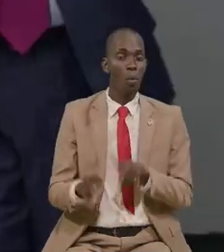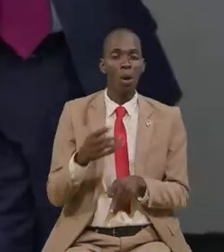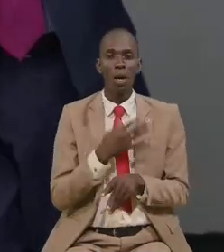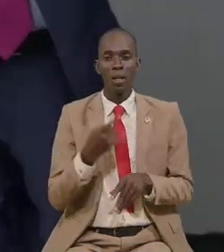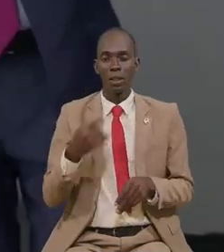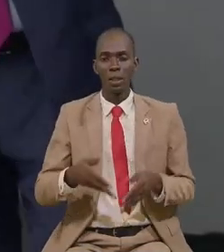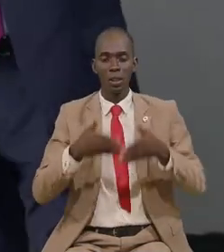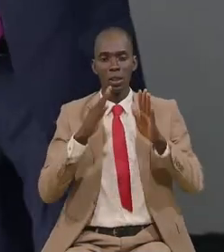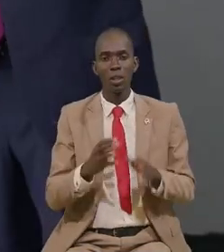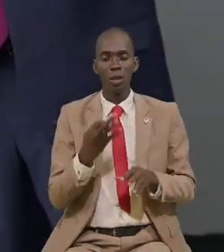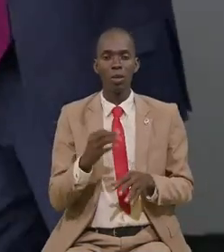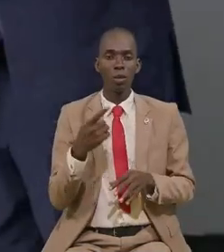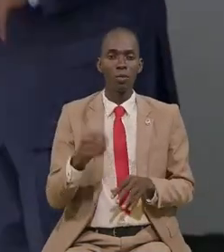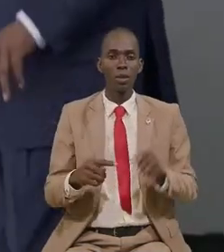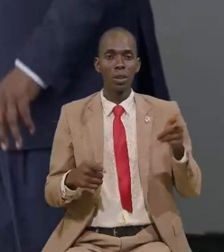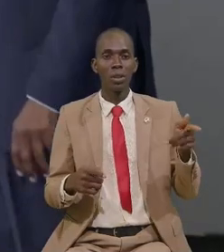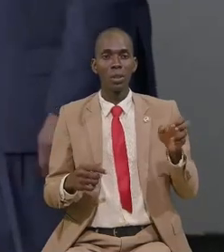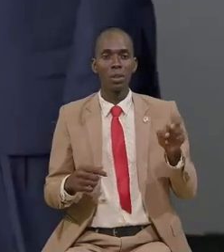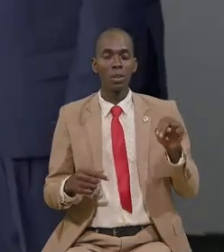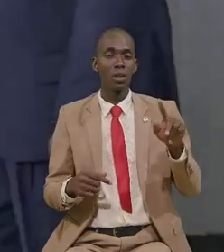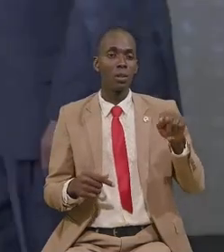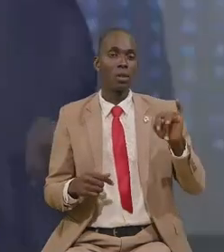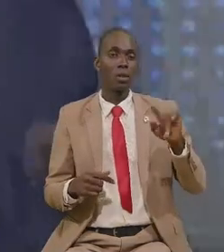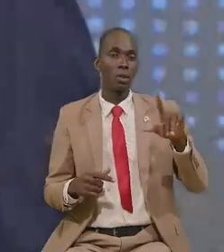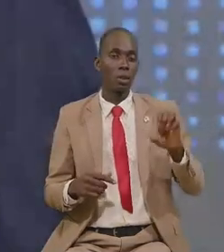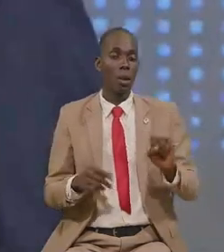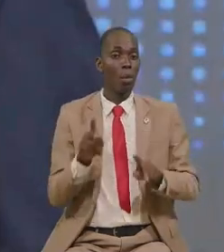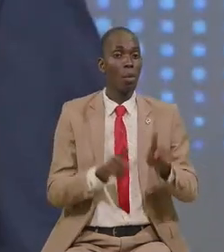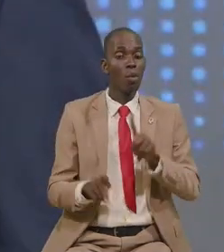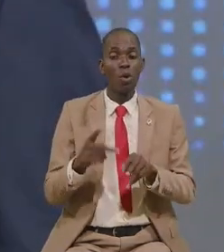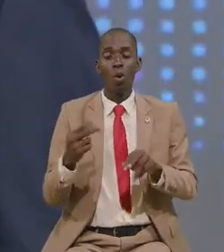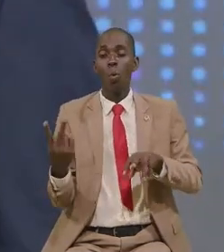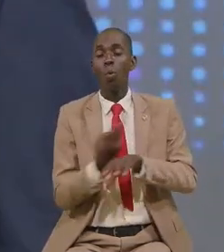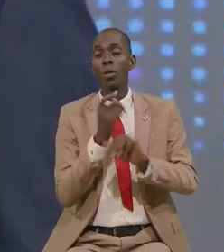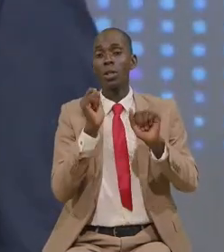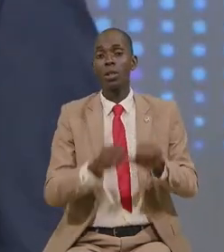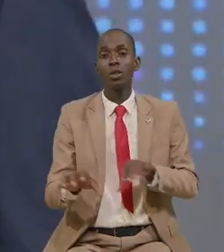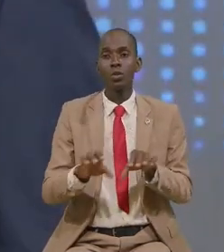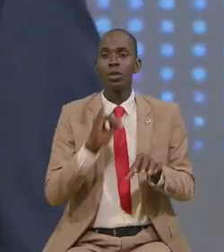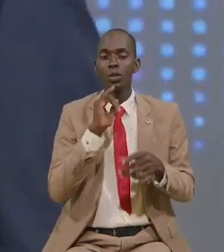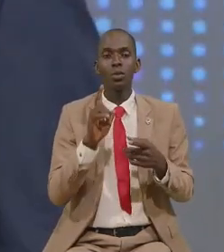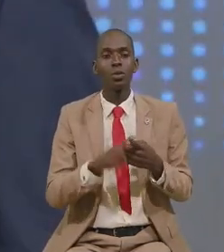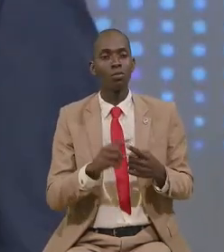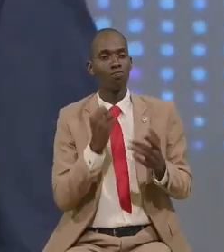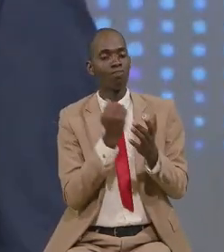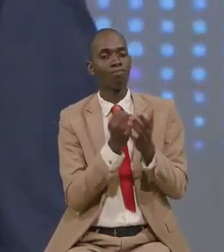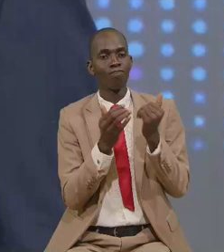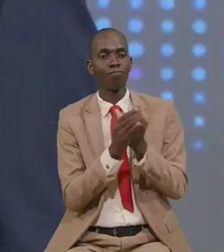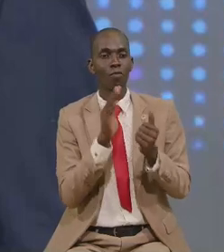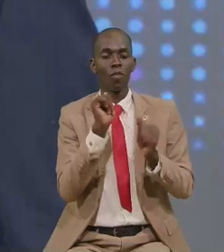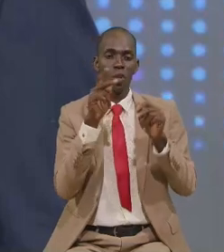païens, le pire qu'ils pouvaient faire, c'était clouer quelqu'un sur une croix.